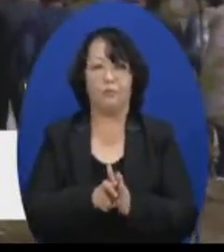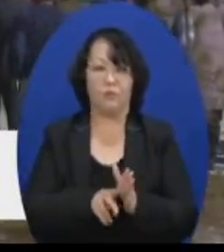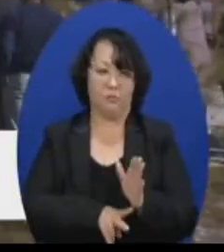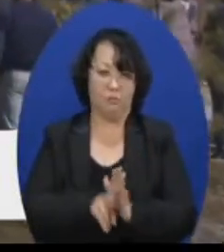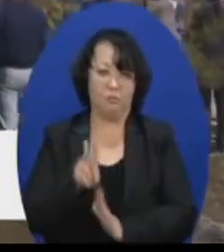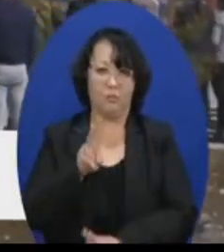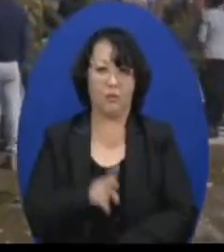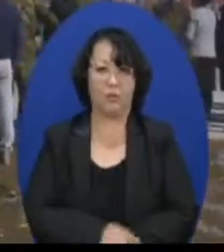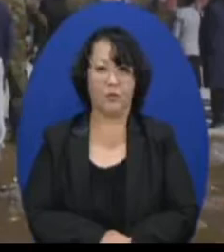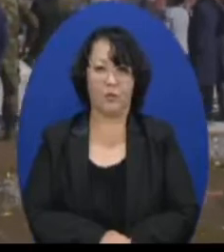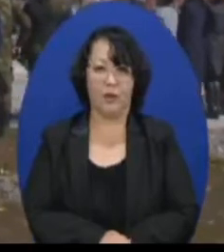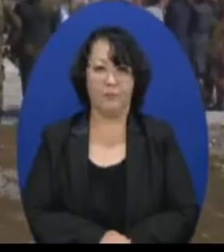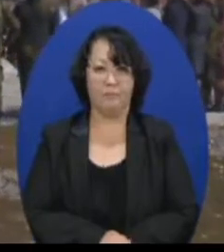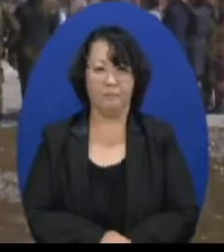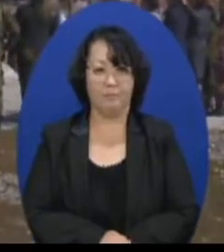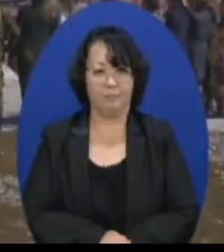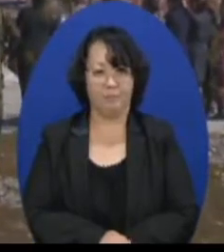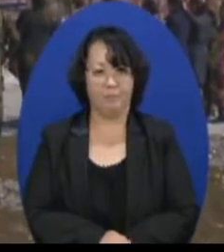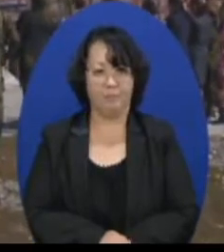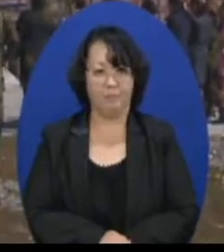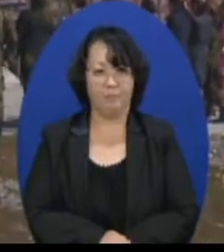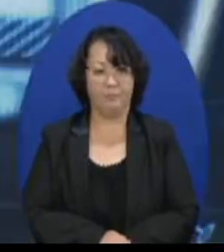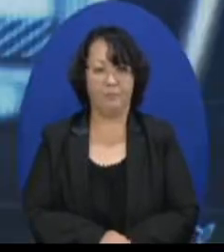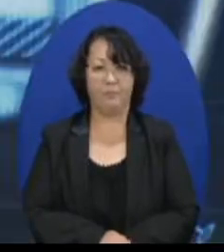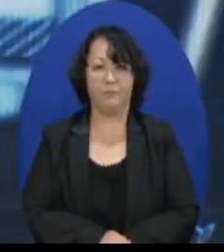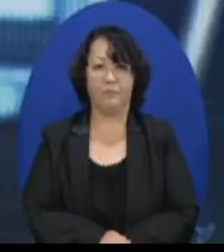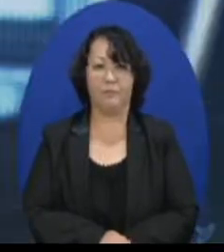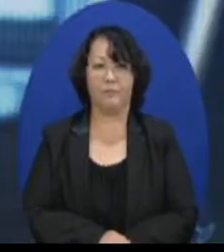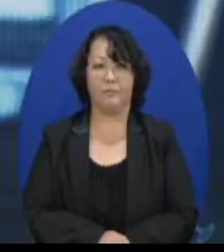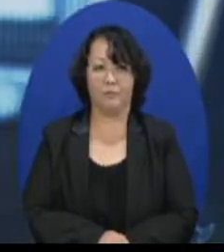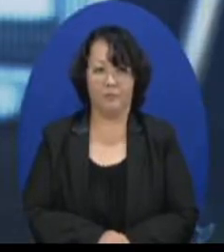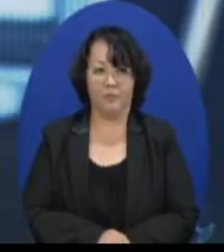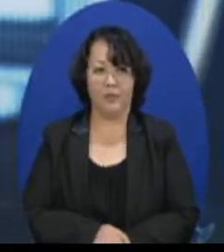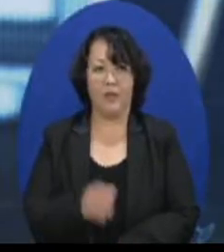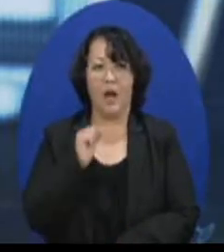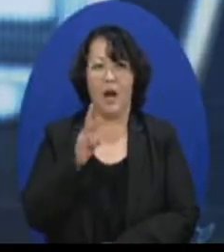байна. Архангай аймагт